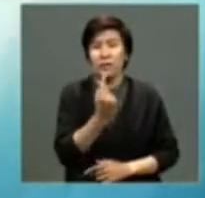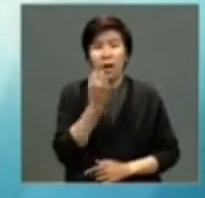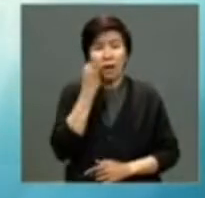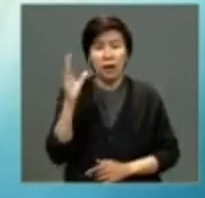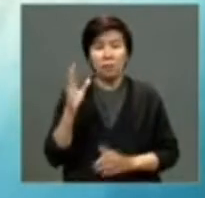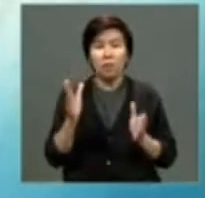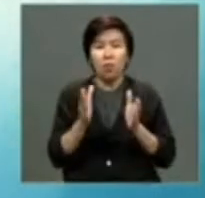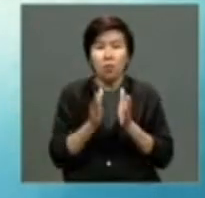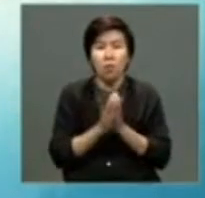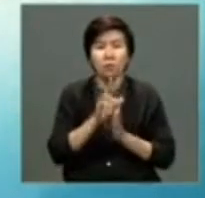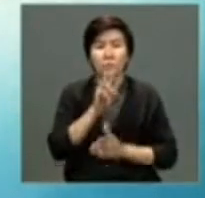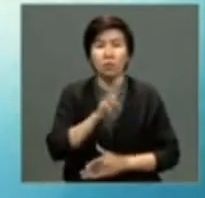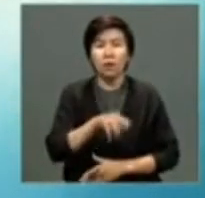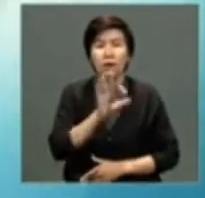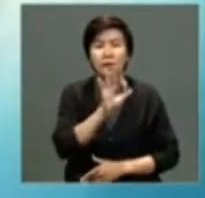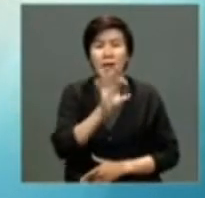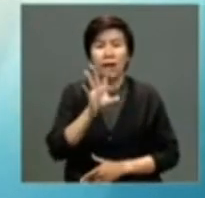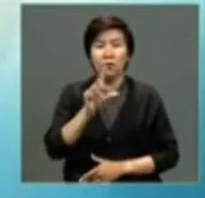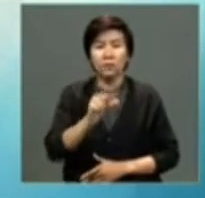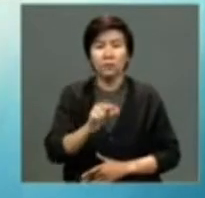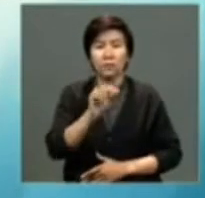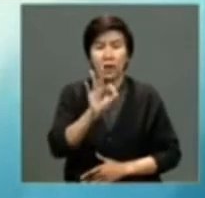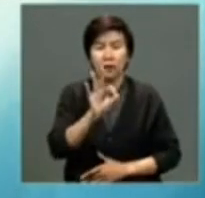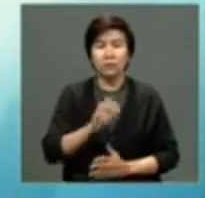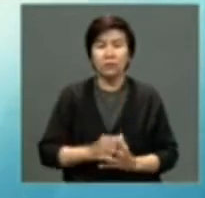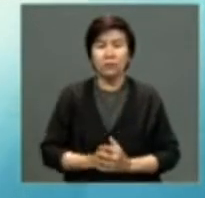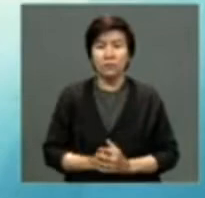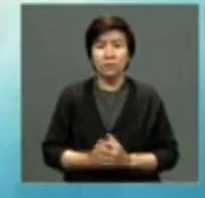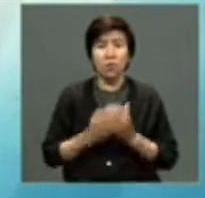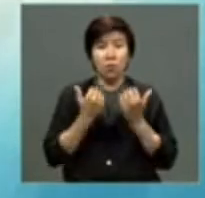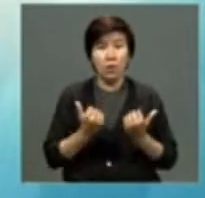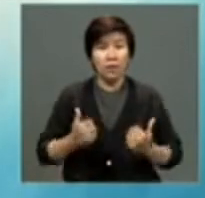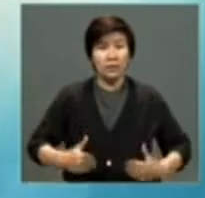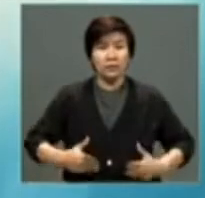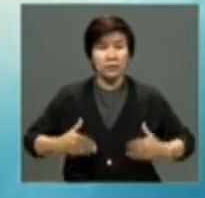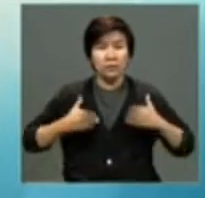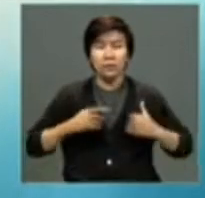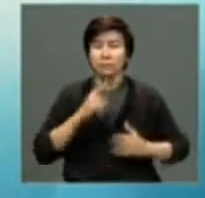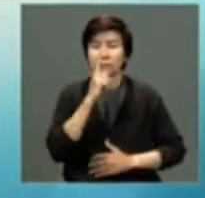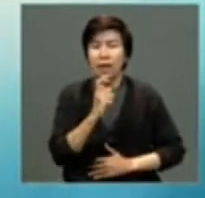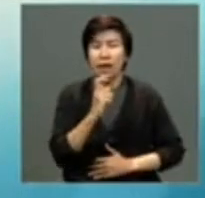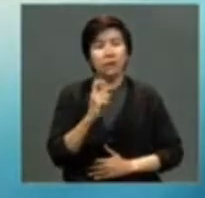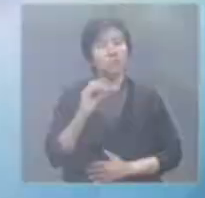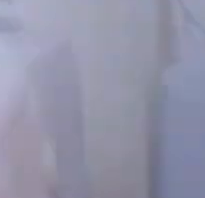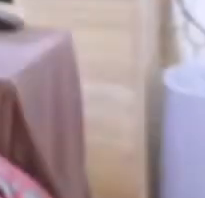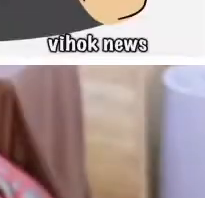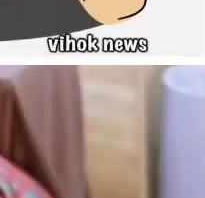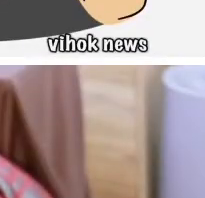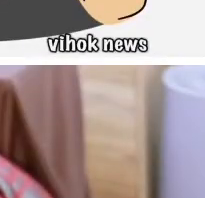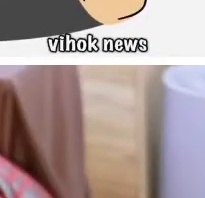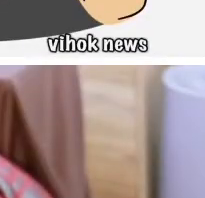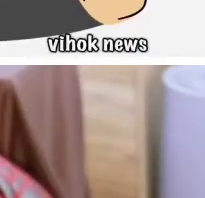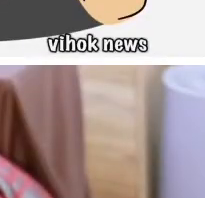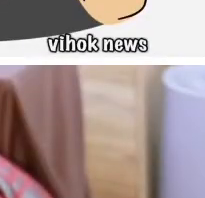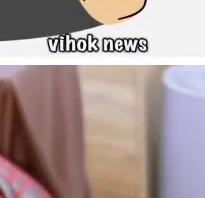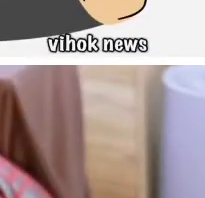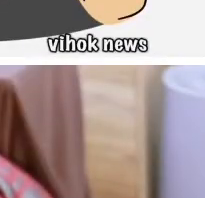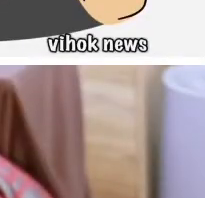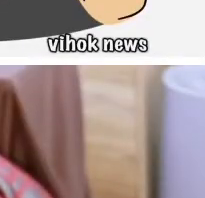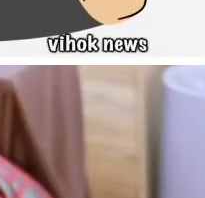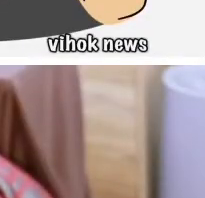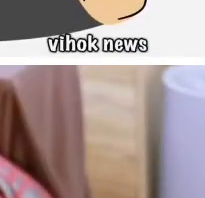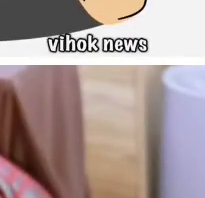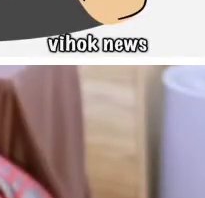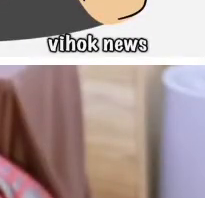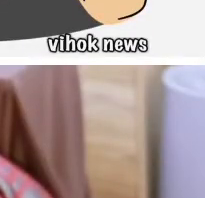2,929 รายแล้วก็โชคดีครับวันนี้ไม่มีผู้ที่เสียชีวิตเพิ่มก็เป็น0รายนะครับ เคลียร์31เนี่ยเ